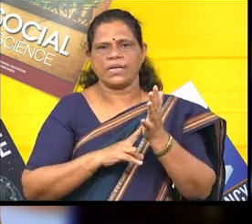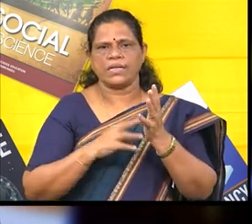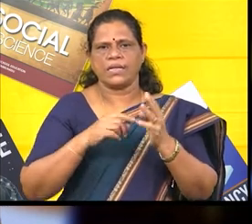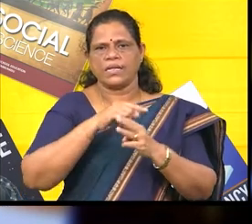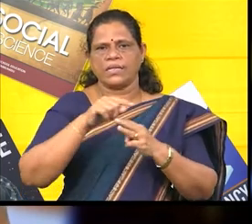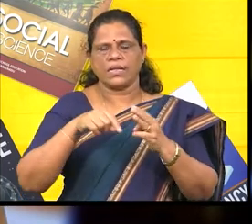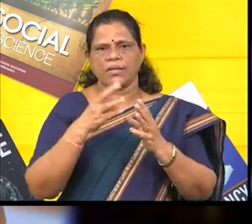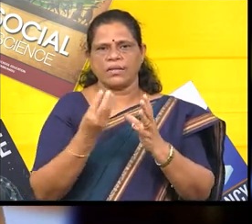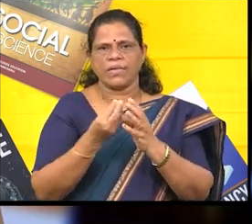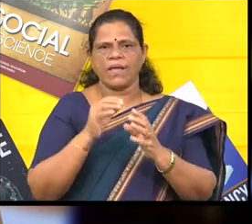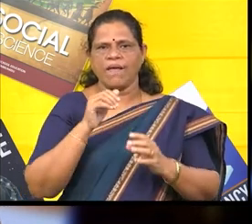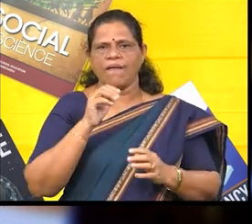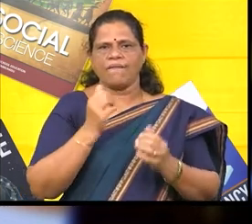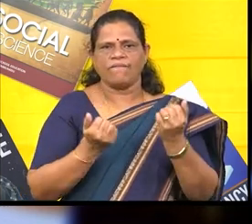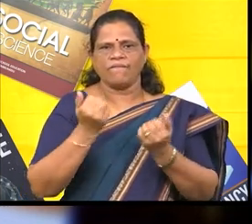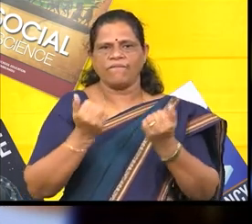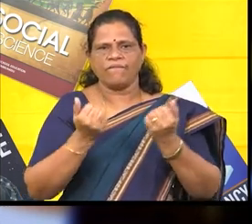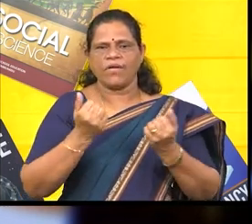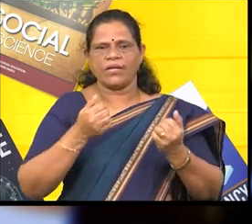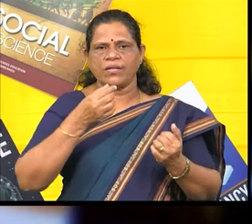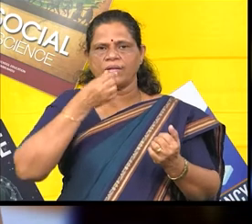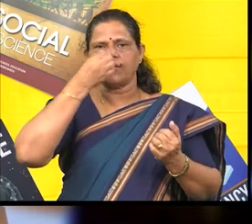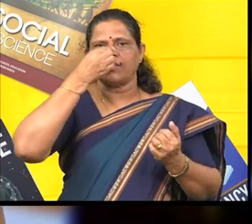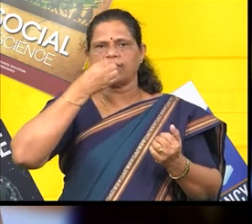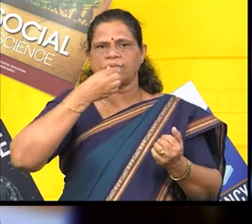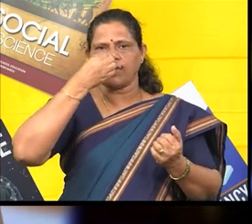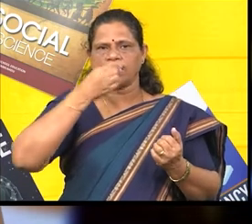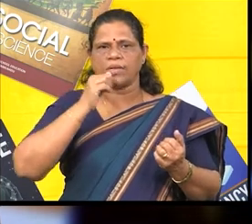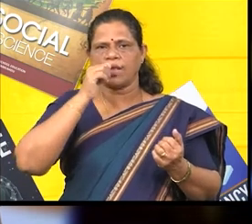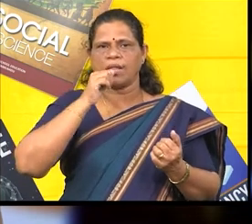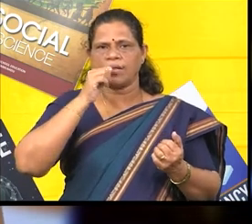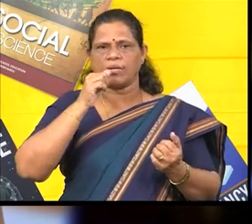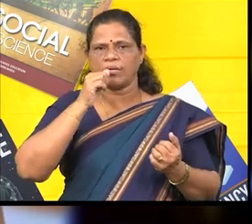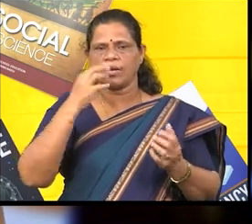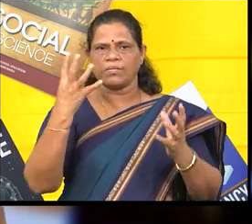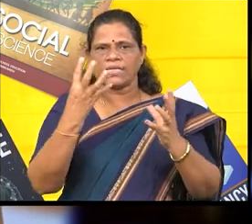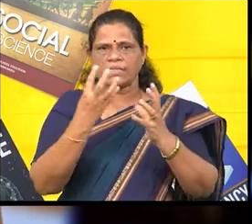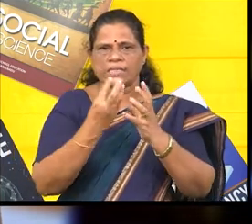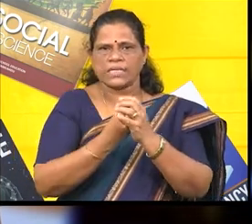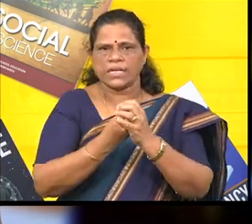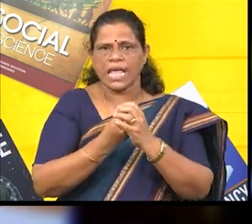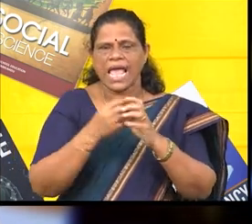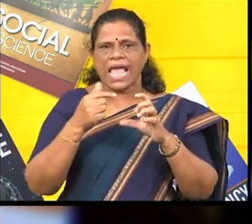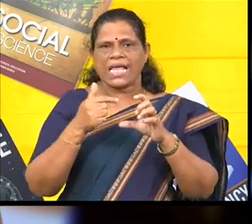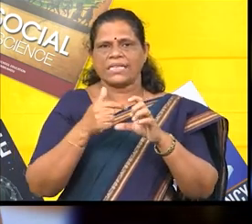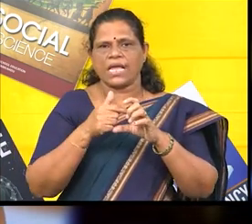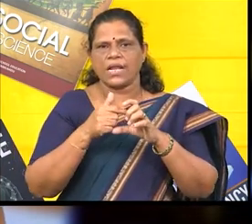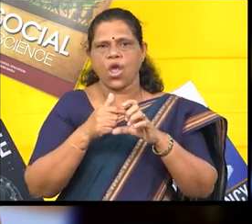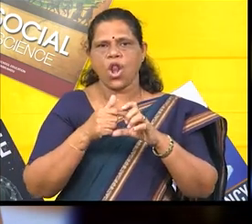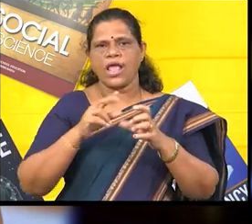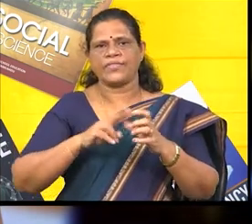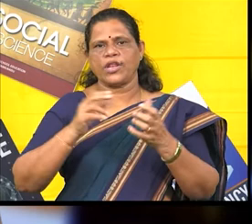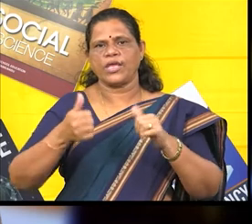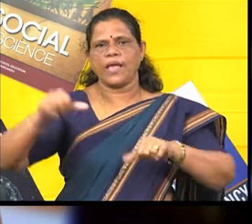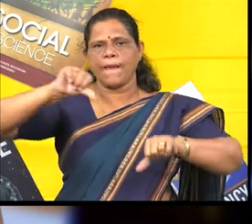இதெல்லாம் என்ன பண்ணோம், வாகன ஓட்டியினுடைய சுவாச பாதையில் இருக்கக்கூடிய எத்தனால் அதனுடன் கலந்து எத்தனால் எத்தனோய்க்கு அமிலமாக